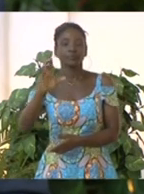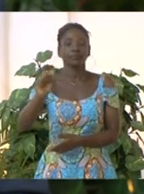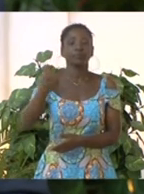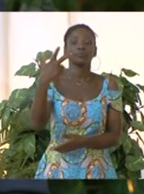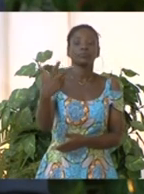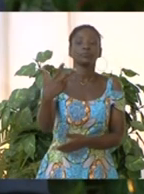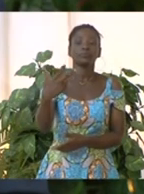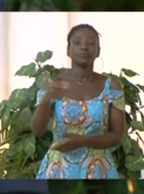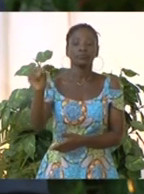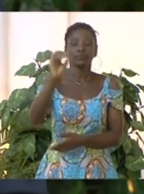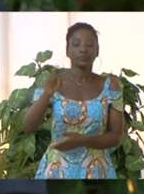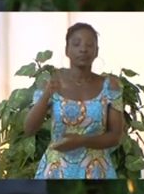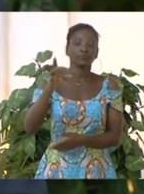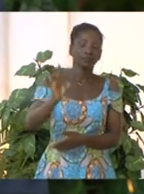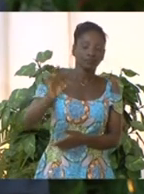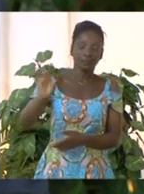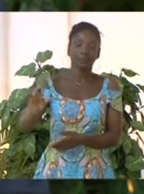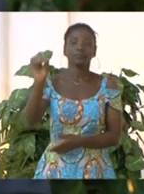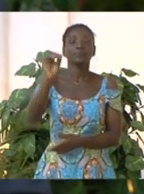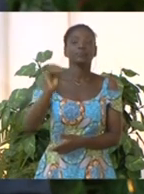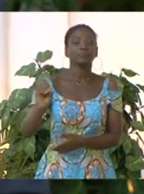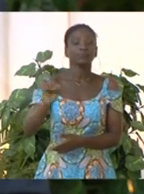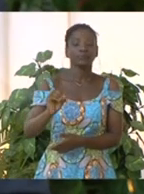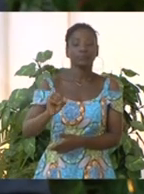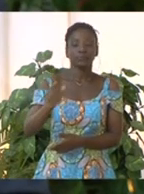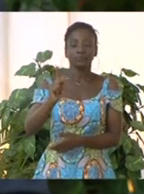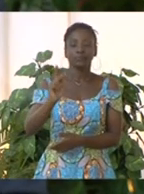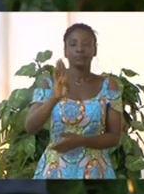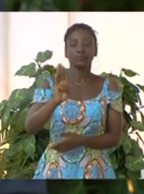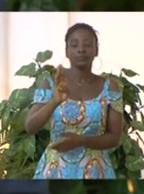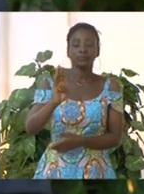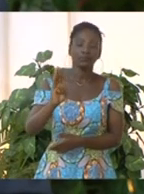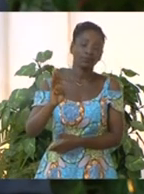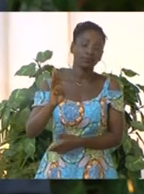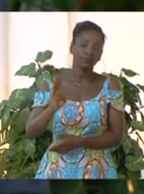513, soit 0,88%. Kwadio Conan Bertin,